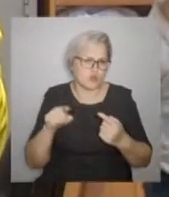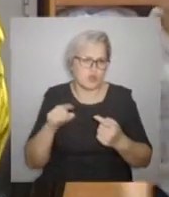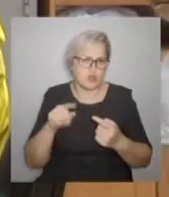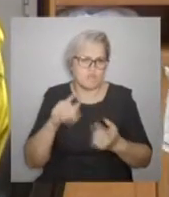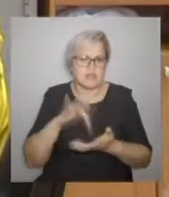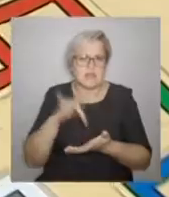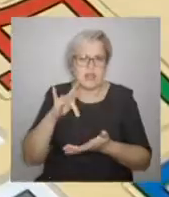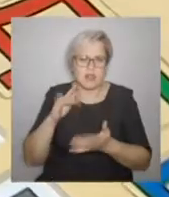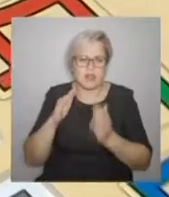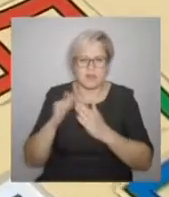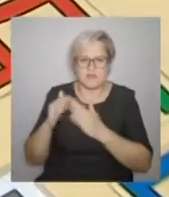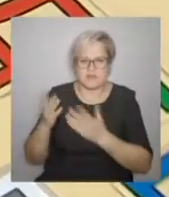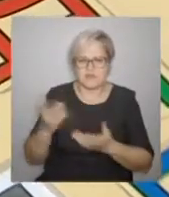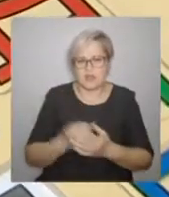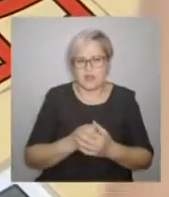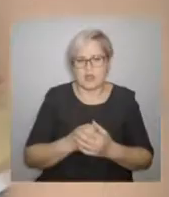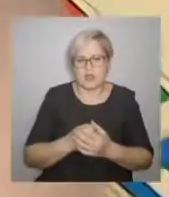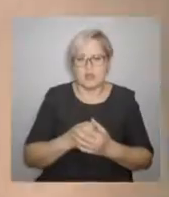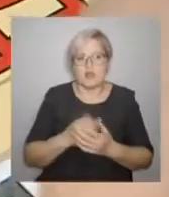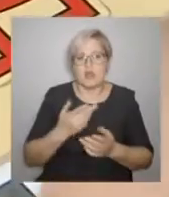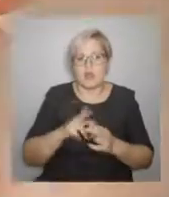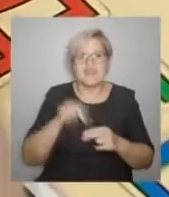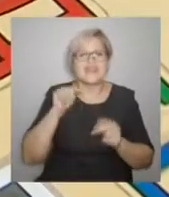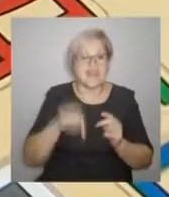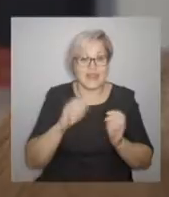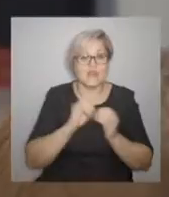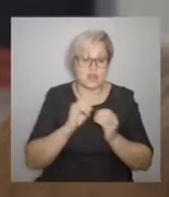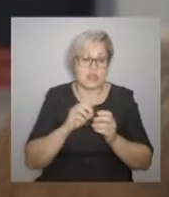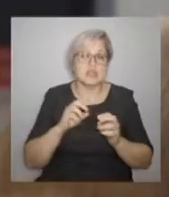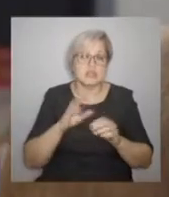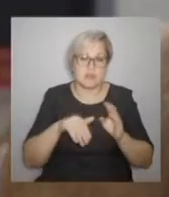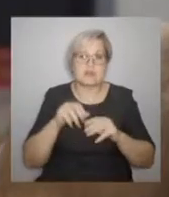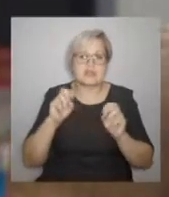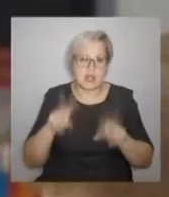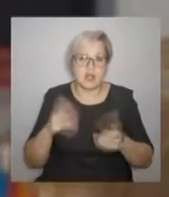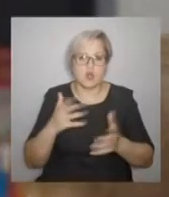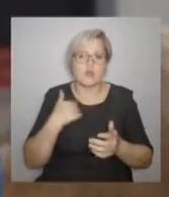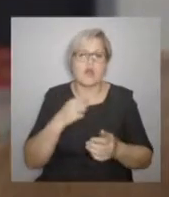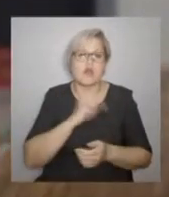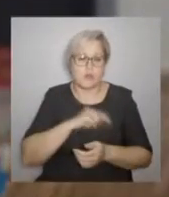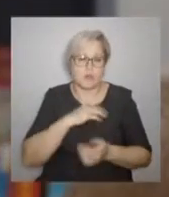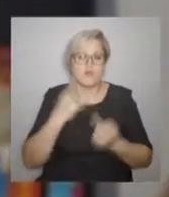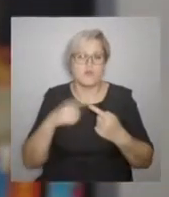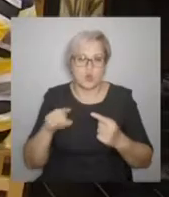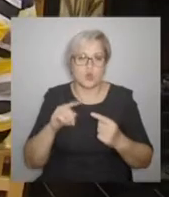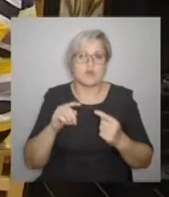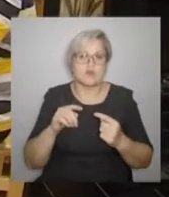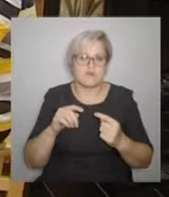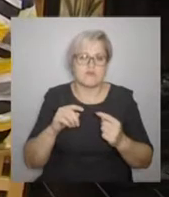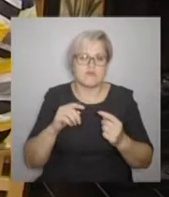особенного детства», где прописано, в общем-то, все направления подробно,